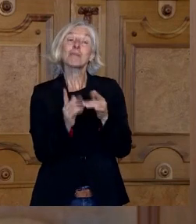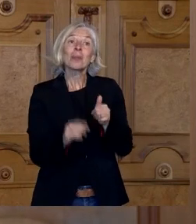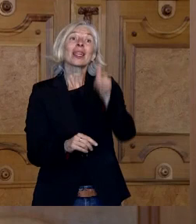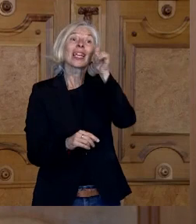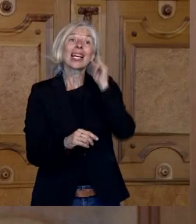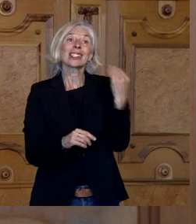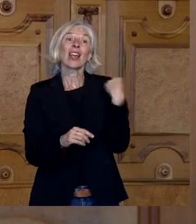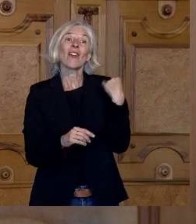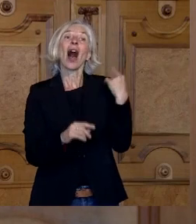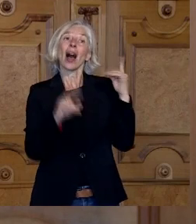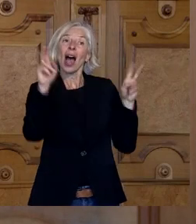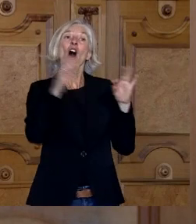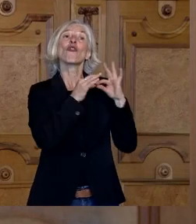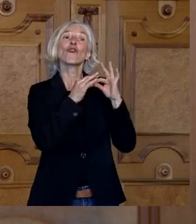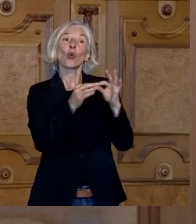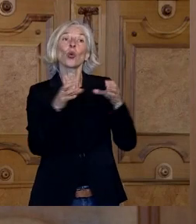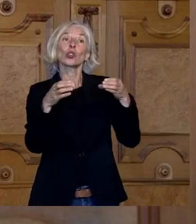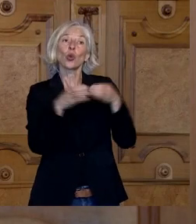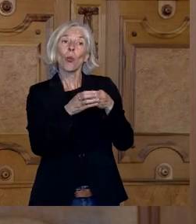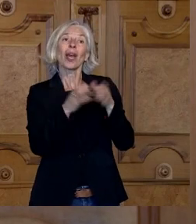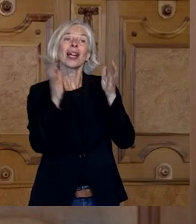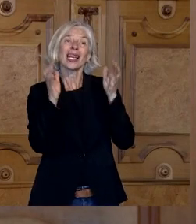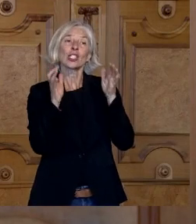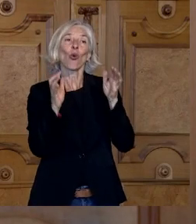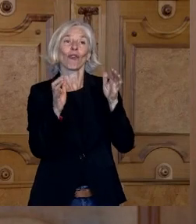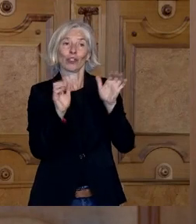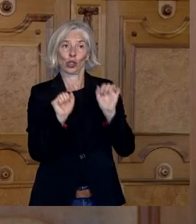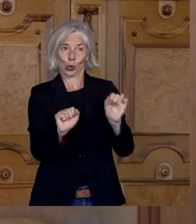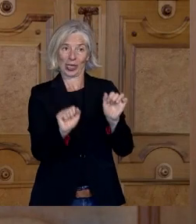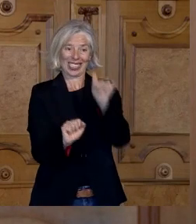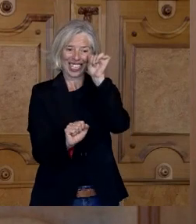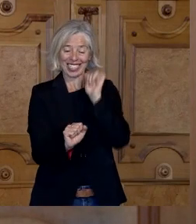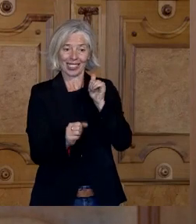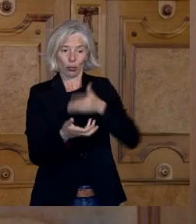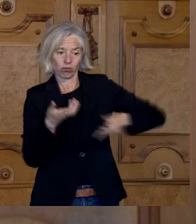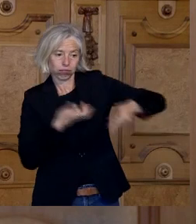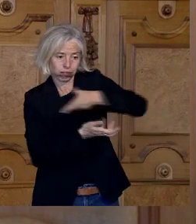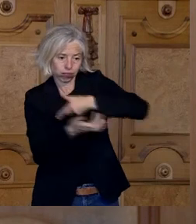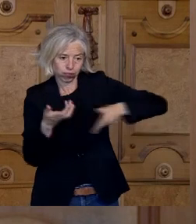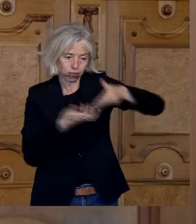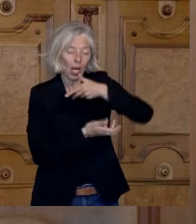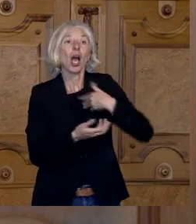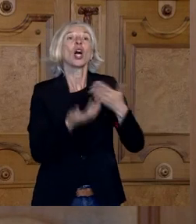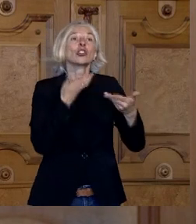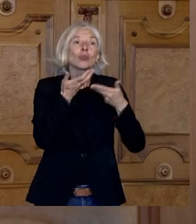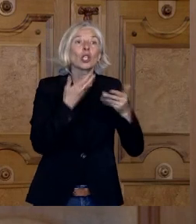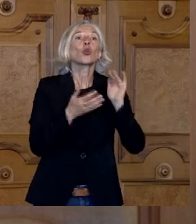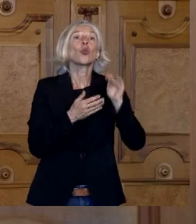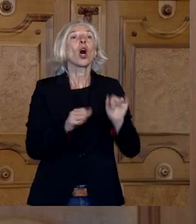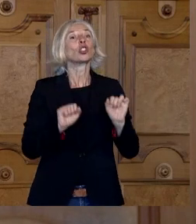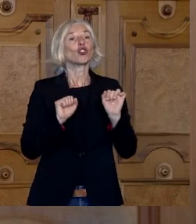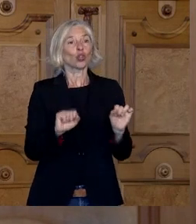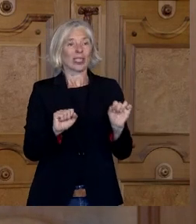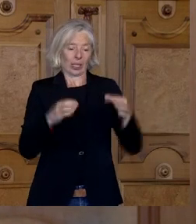Katastrophenschutz, die zusammen mit der Oberbürgermeisterin jetzt in meiner Verantwortung steht, berichten, dass wir, was das Schutzmaterial betrifft, sehr gut in Augsburg aufgestellt sind. Wir